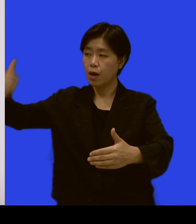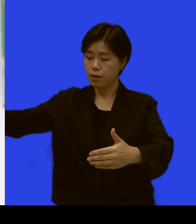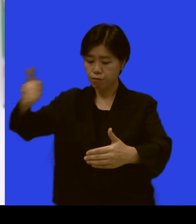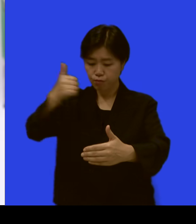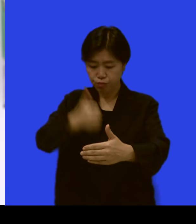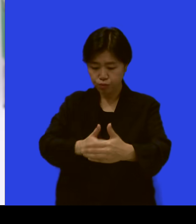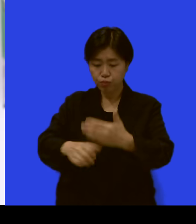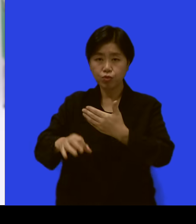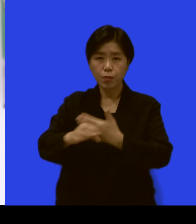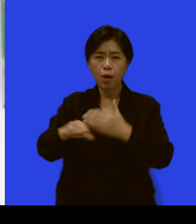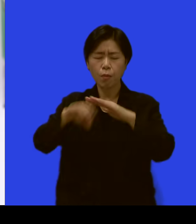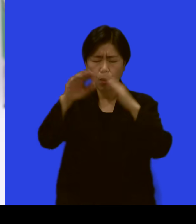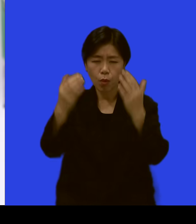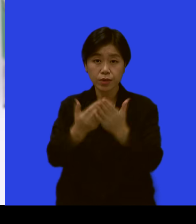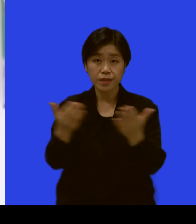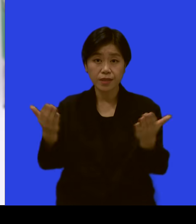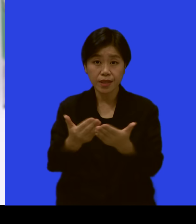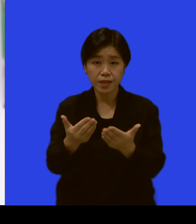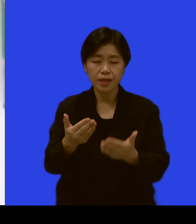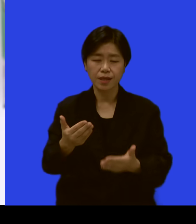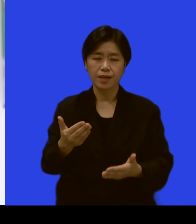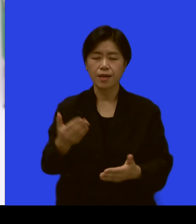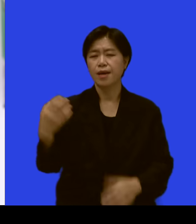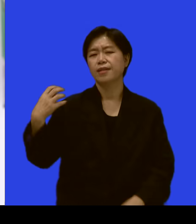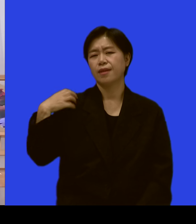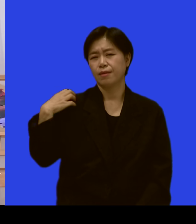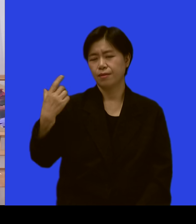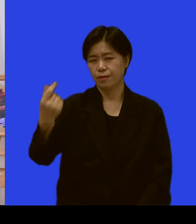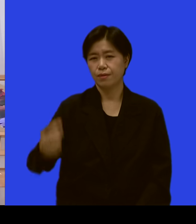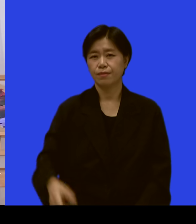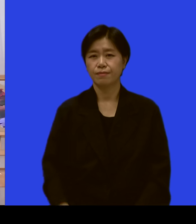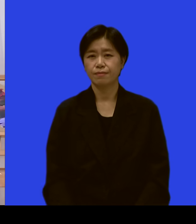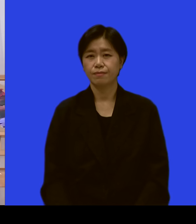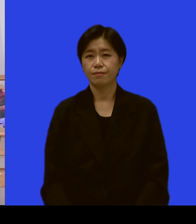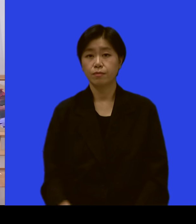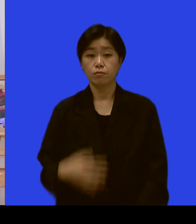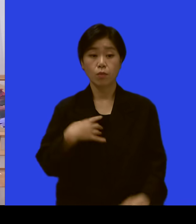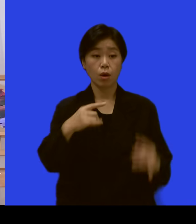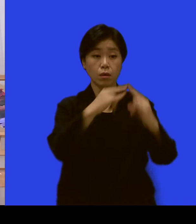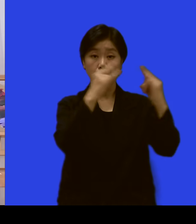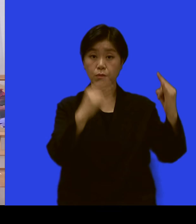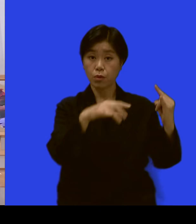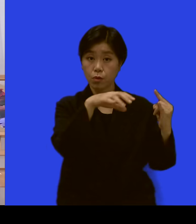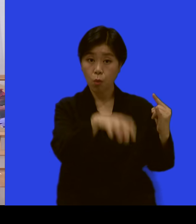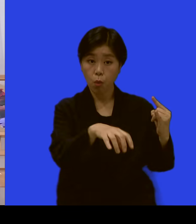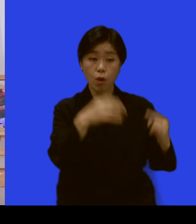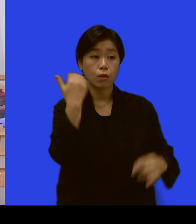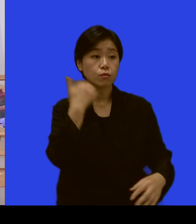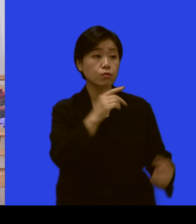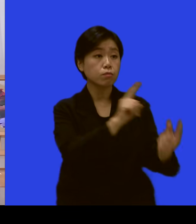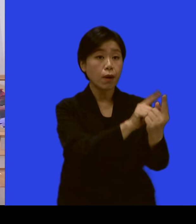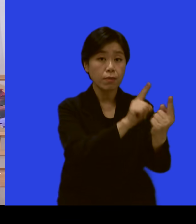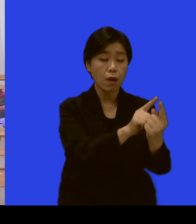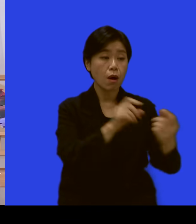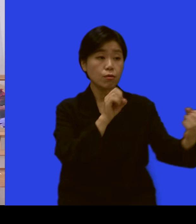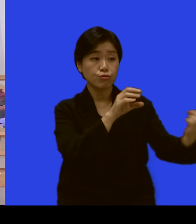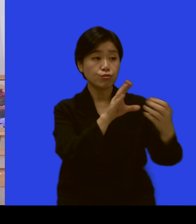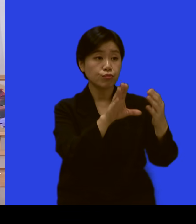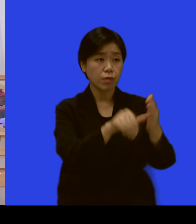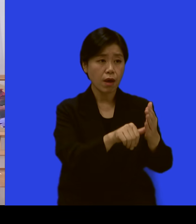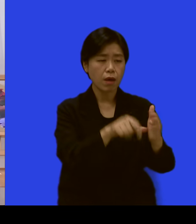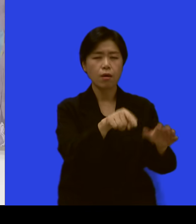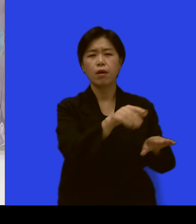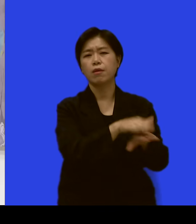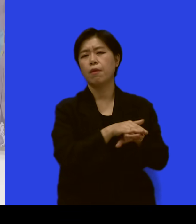생각이 들더라고요. 아, 내 마음 안에 주인이 하나님이시면 제가 캠핑장에서 어떤 친구와 대화하는 것도 하나님은 예배로